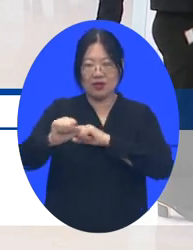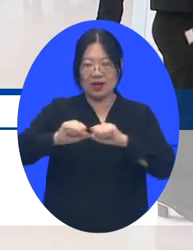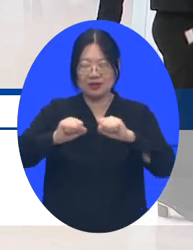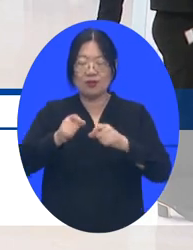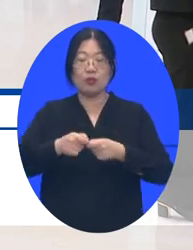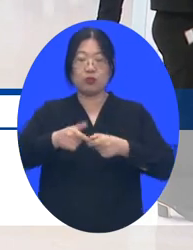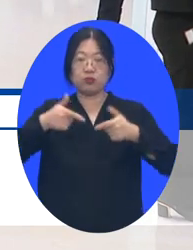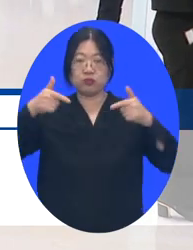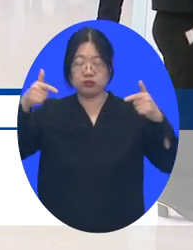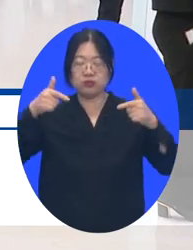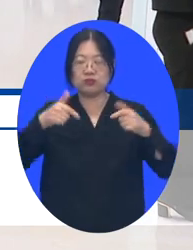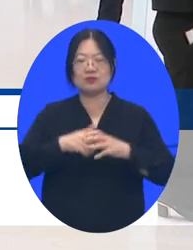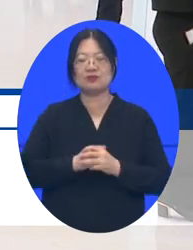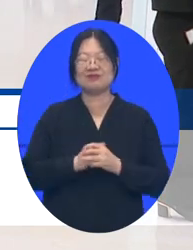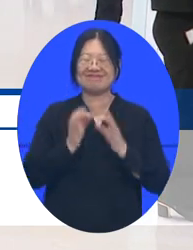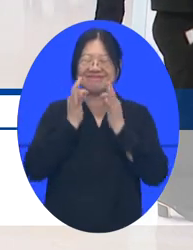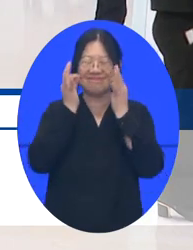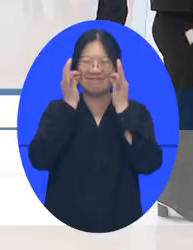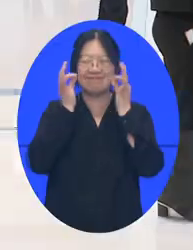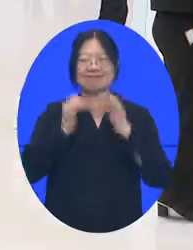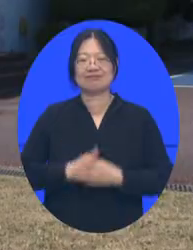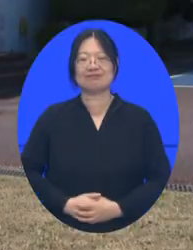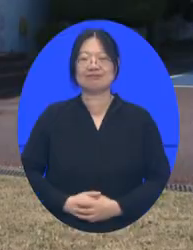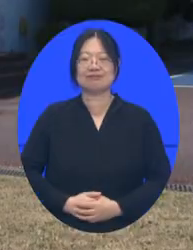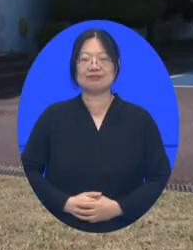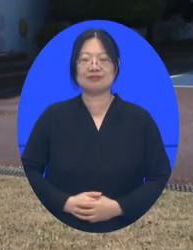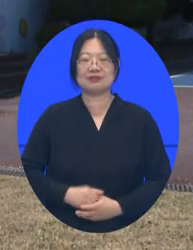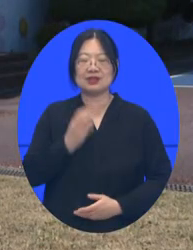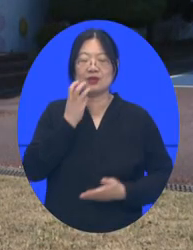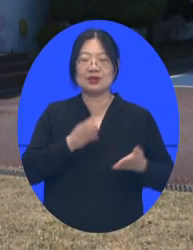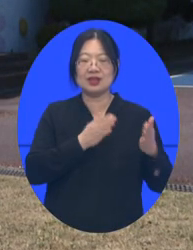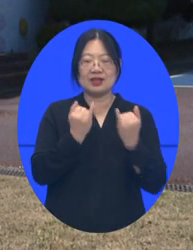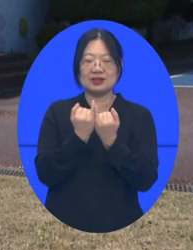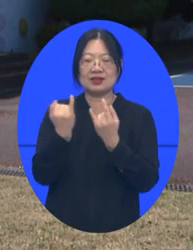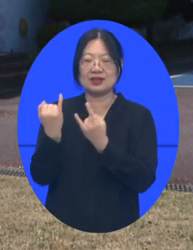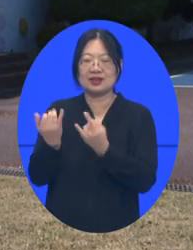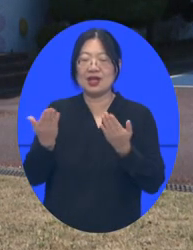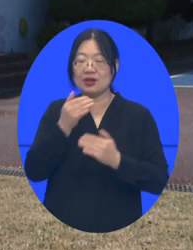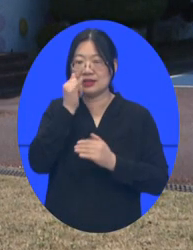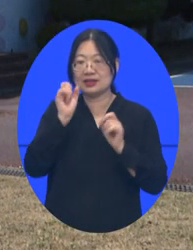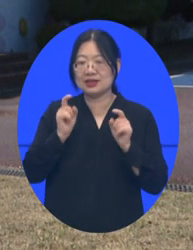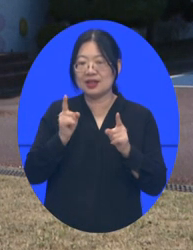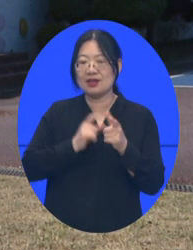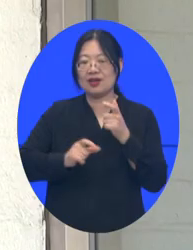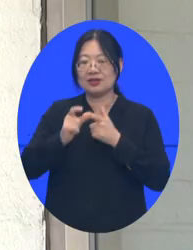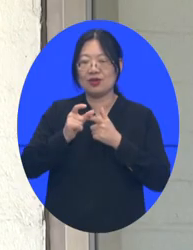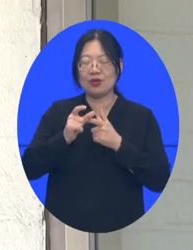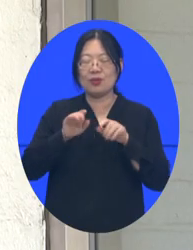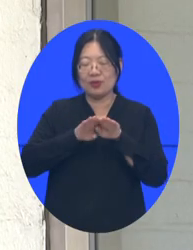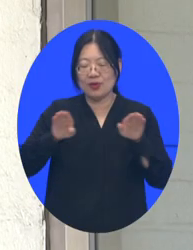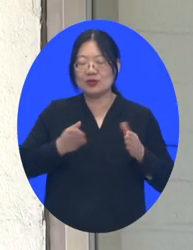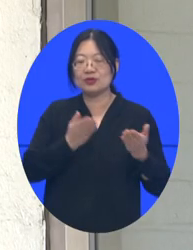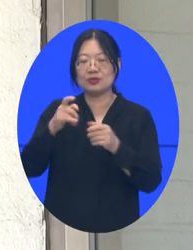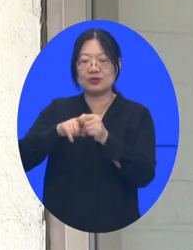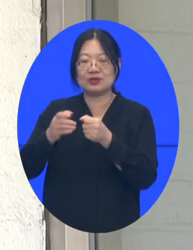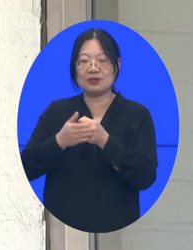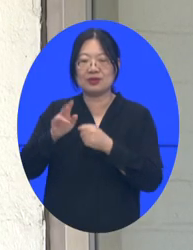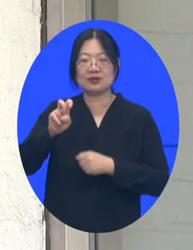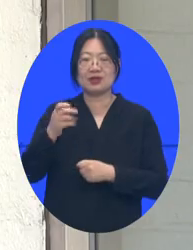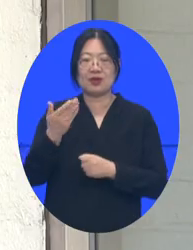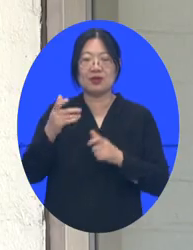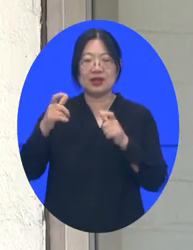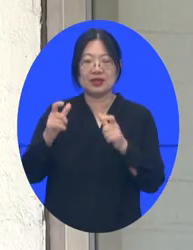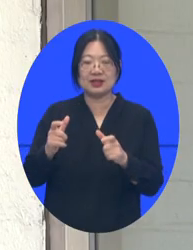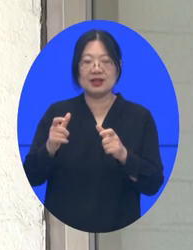일자리 사업이 활성화될 수 있도록 노력하겠습니다. 경기도는 여성들에게 일할 수 있는 기회를 더 고르게 보장하기 위해